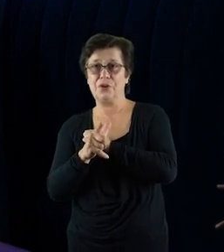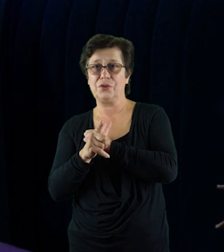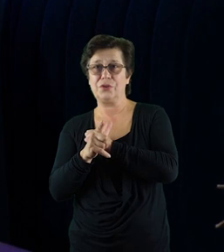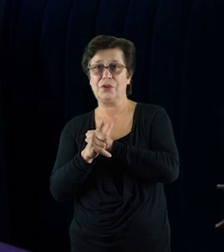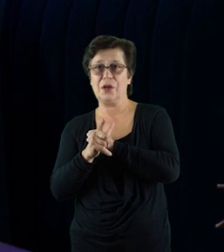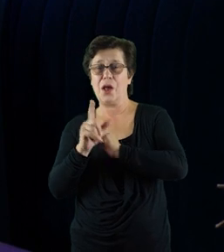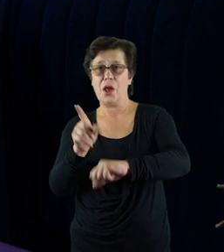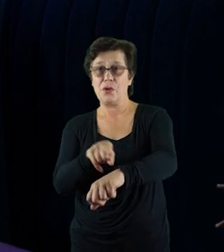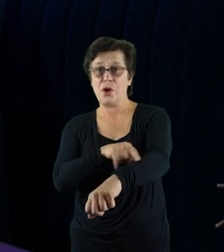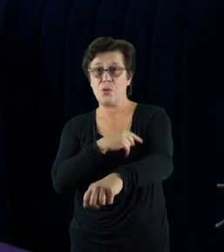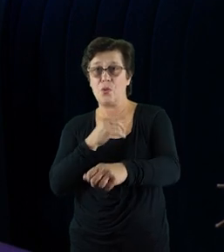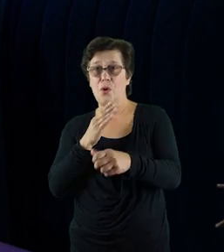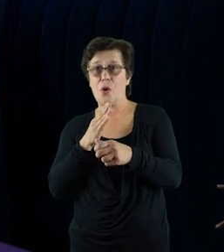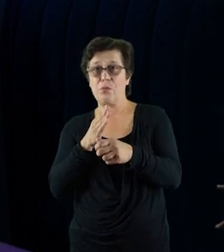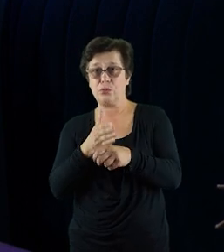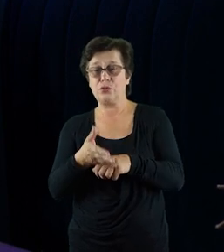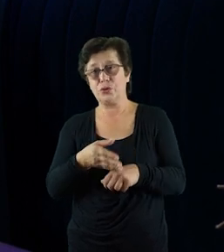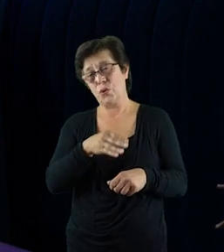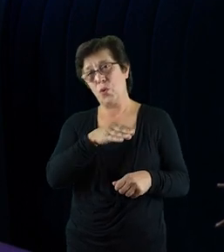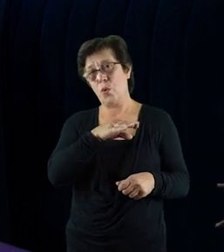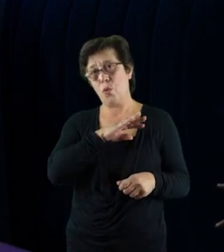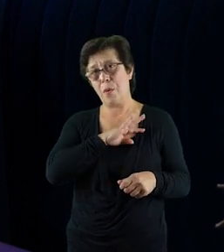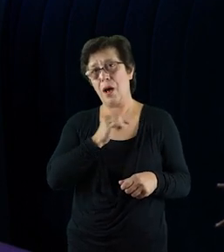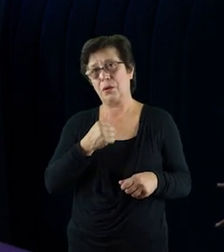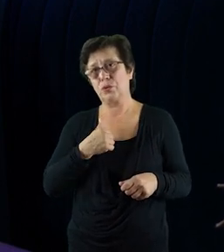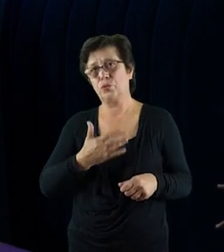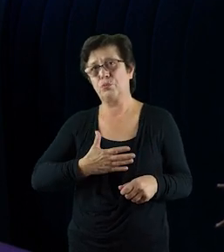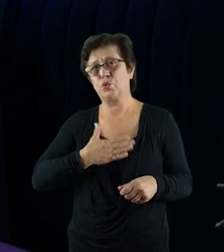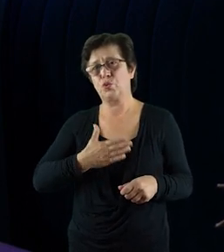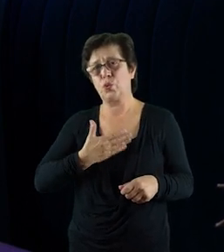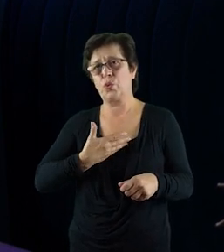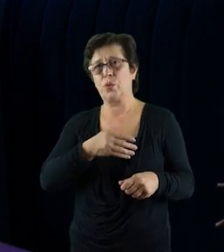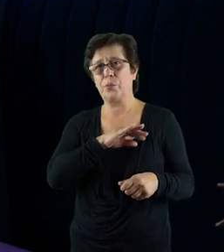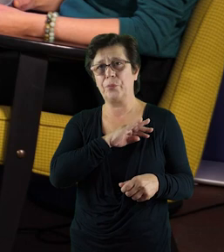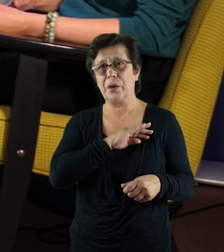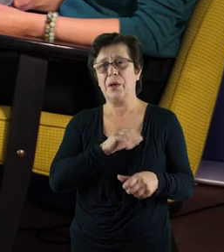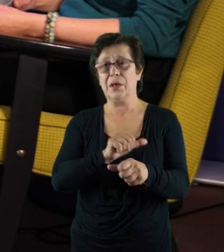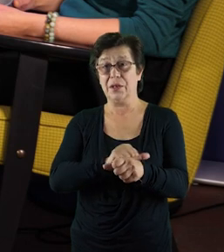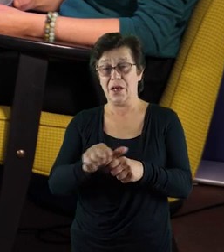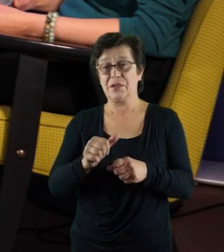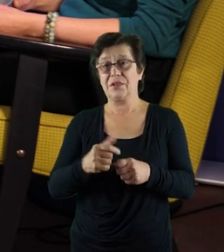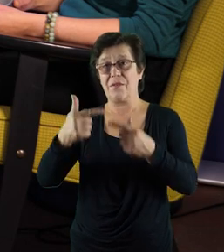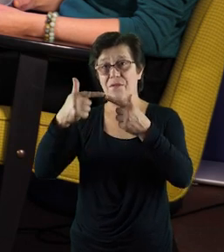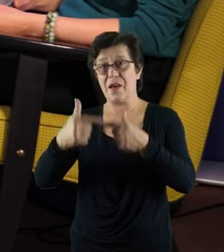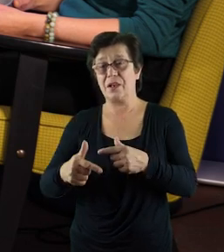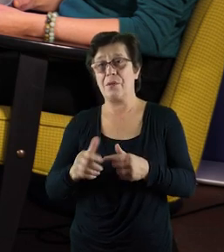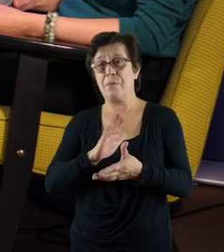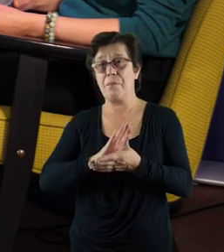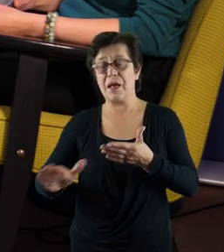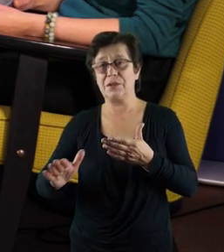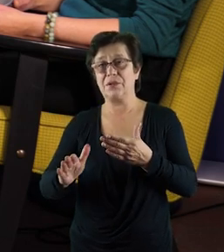niedługo później zmarł Przyboś z przeczuciem śmierci. Jest wiersz z tego 70 roku, który się nazywa Bez